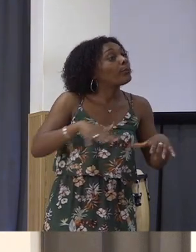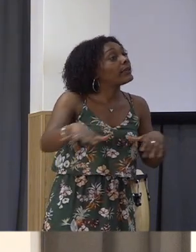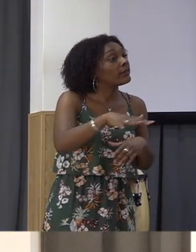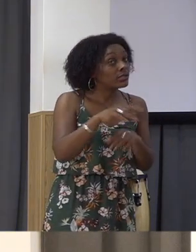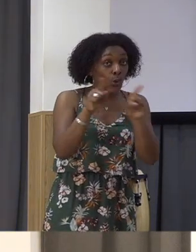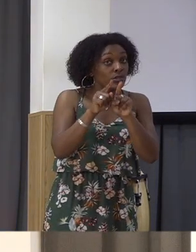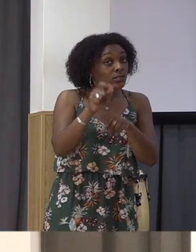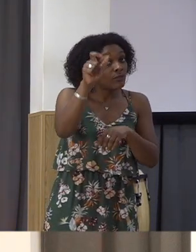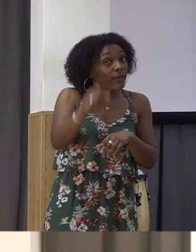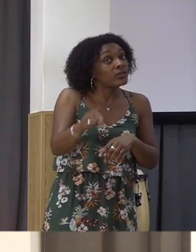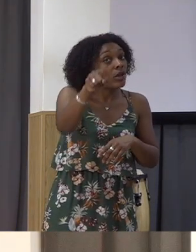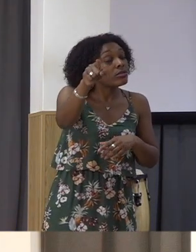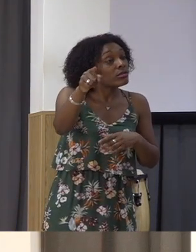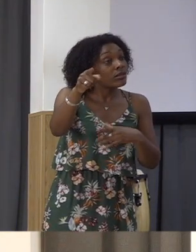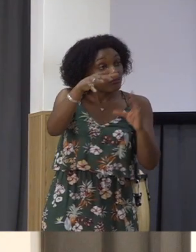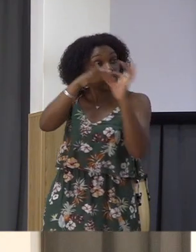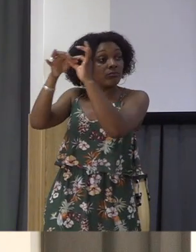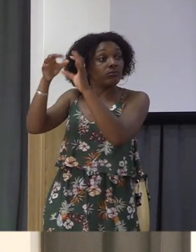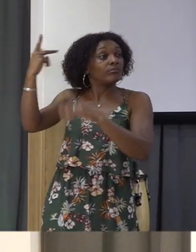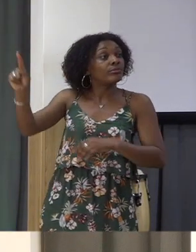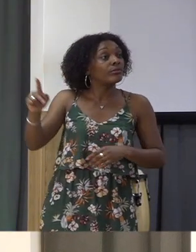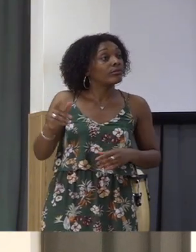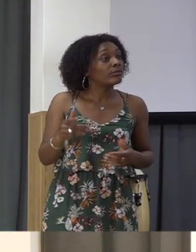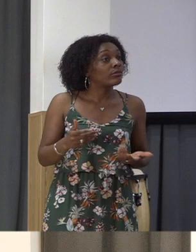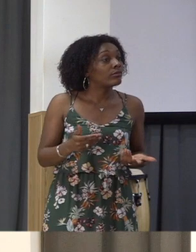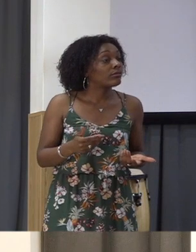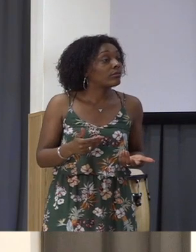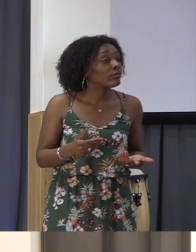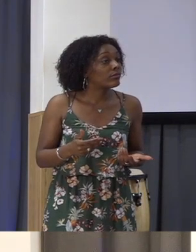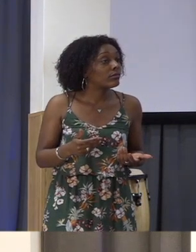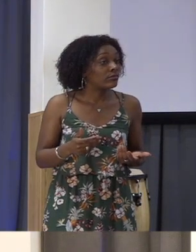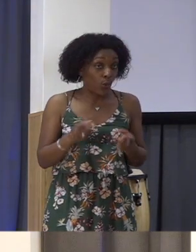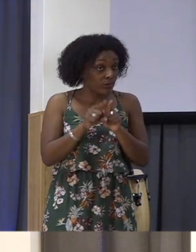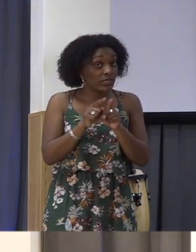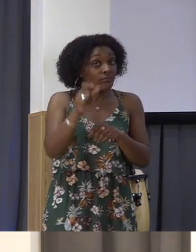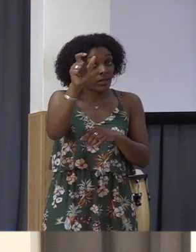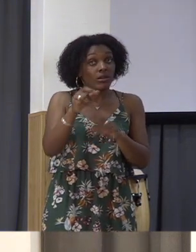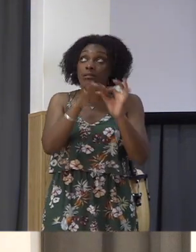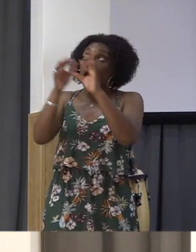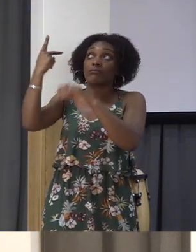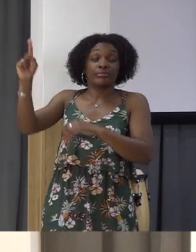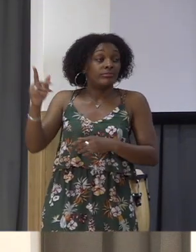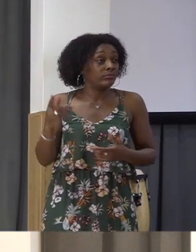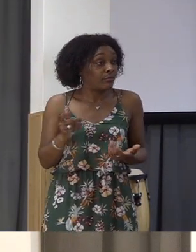quelqu'un qui appartient à l'homme. C'est quelqu'un qui appartient au Père.